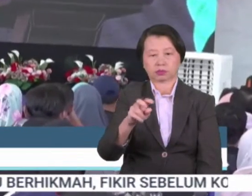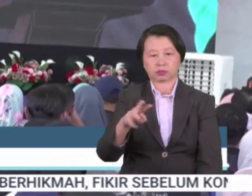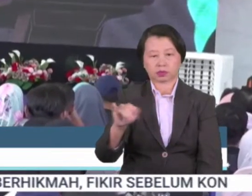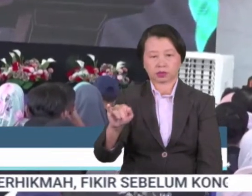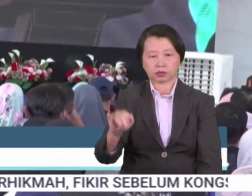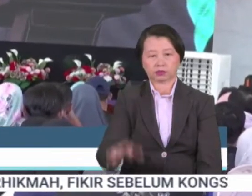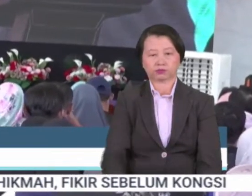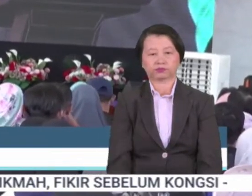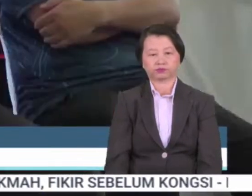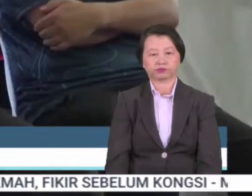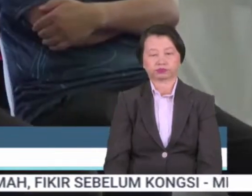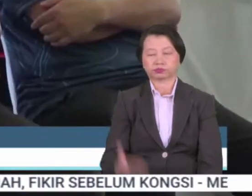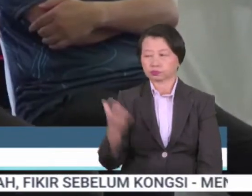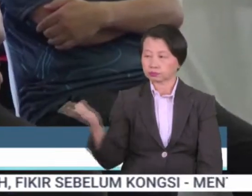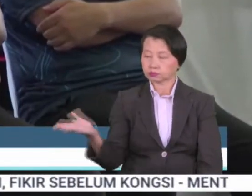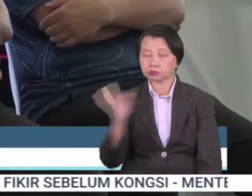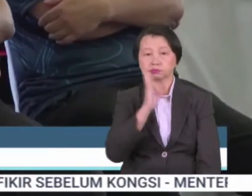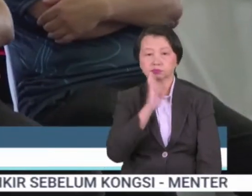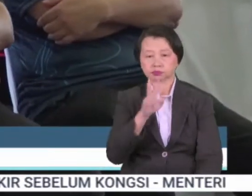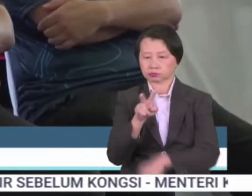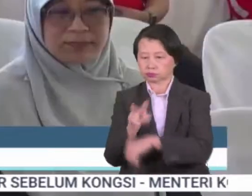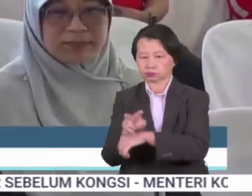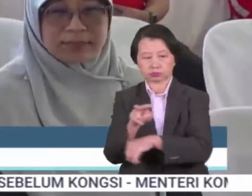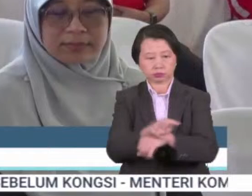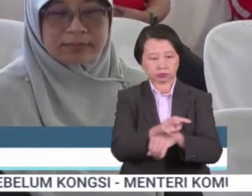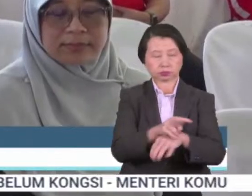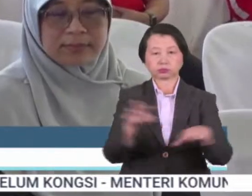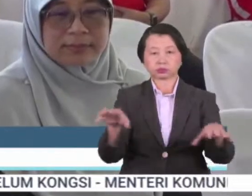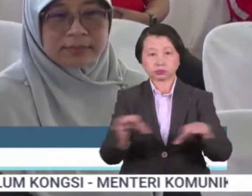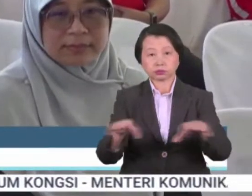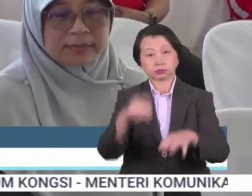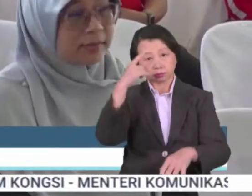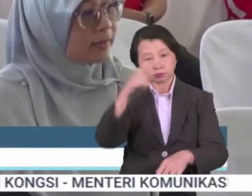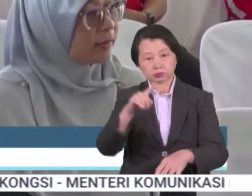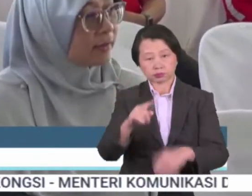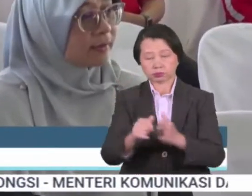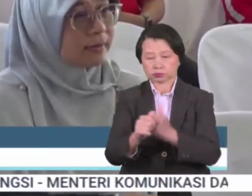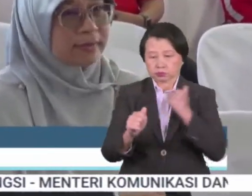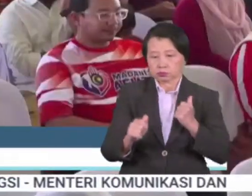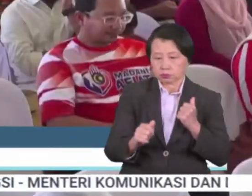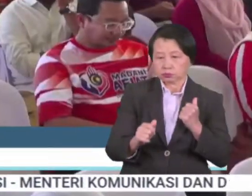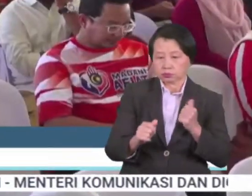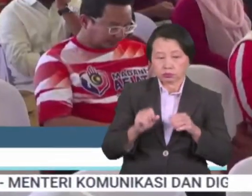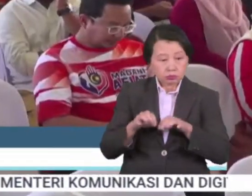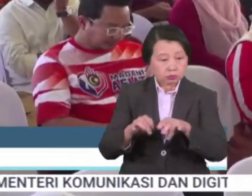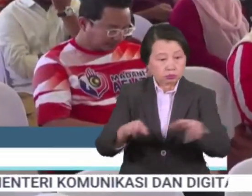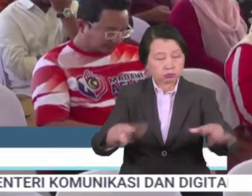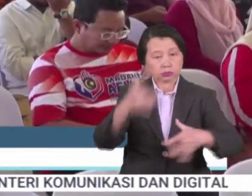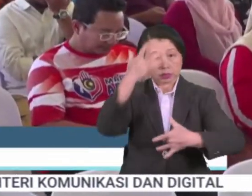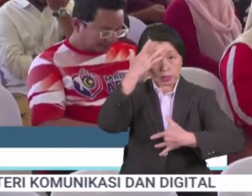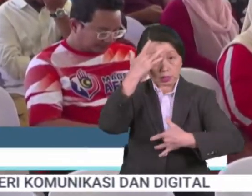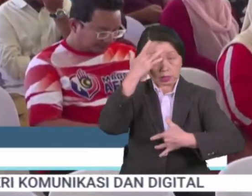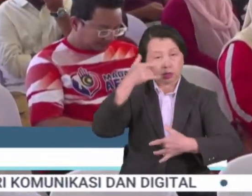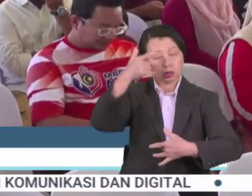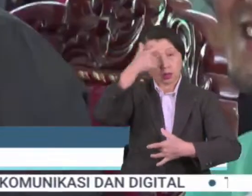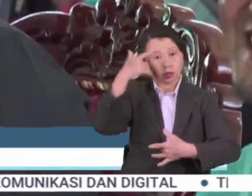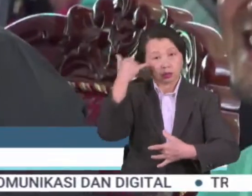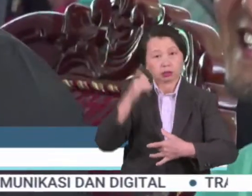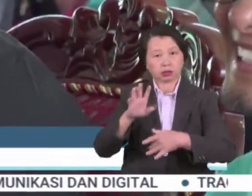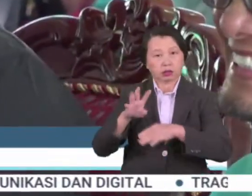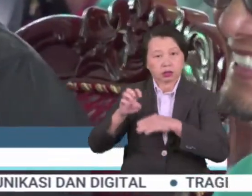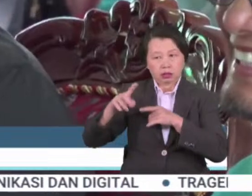Embong menurut beliau pemantauan berterusan dilaksana bagi mengelak penularan penyakit yang disebabkan